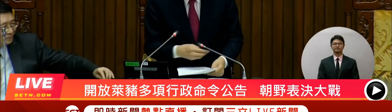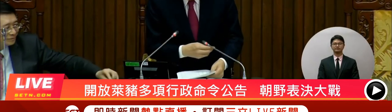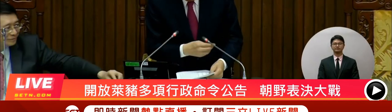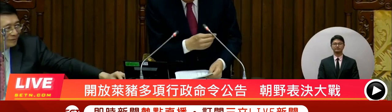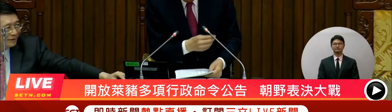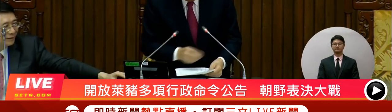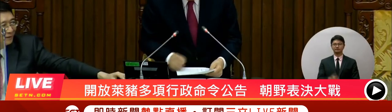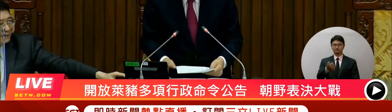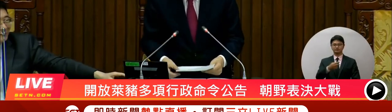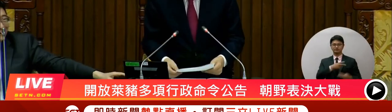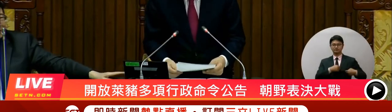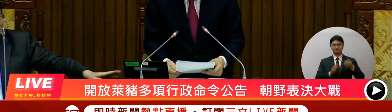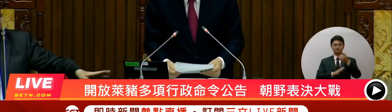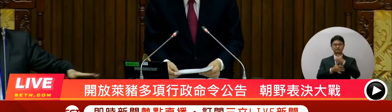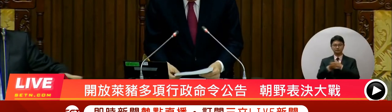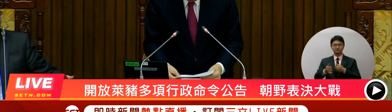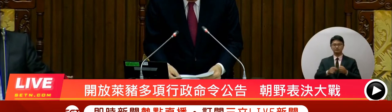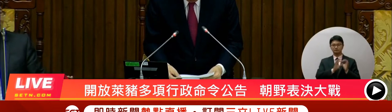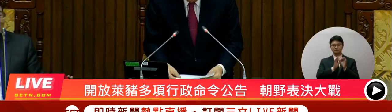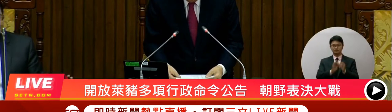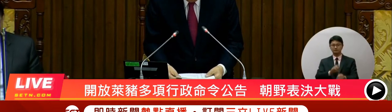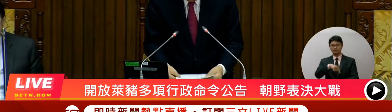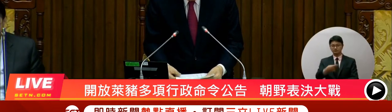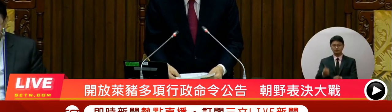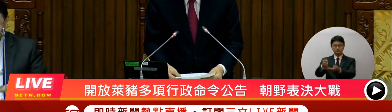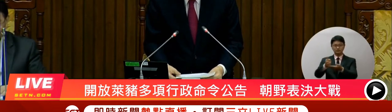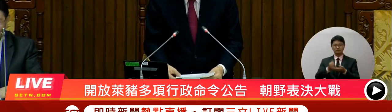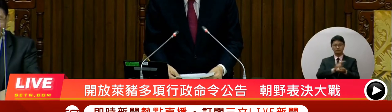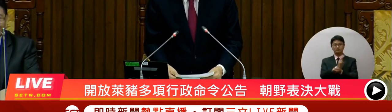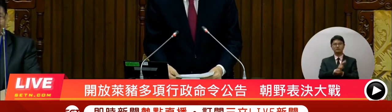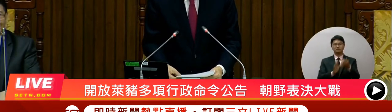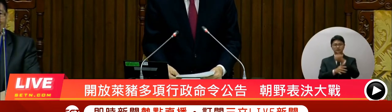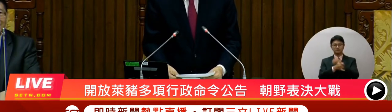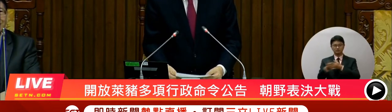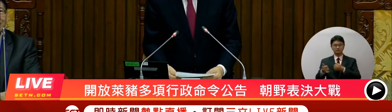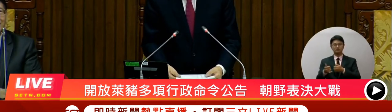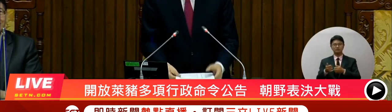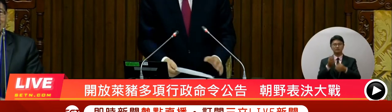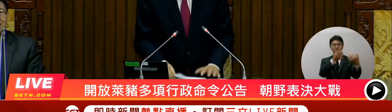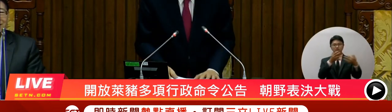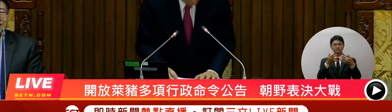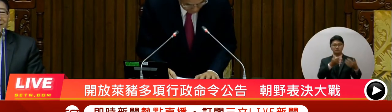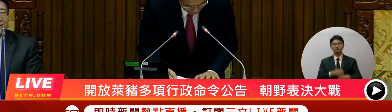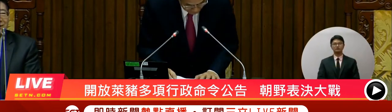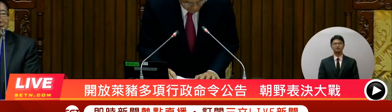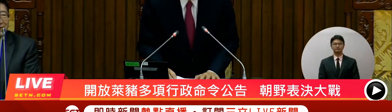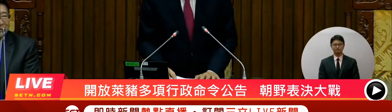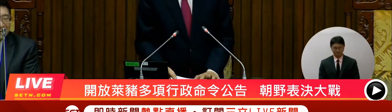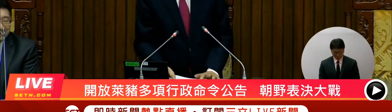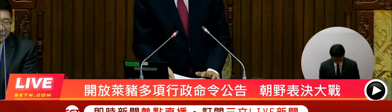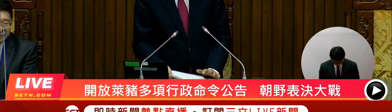谢谢蔡委员，继续请林委员为主质询。